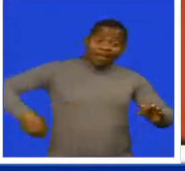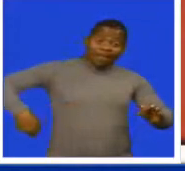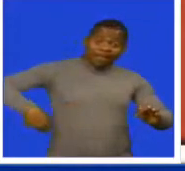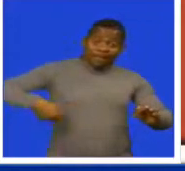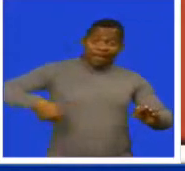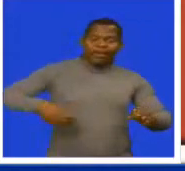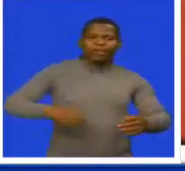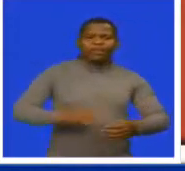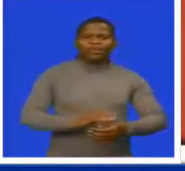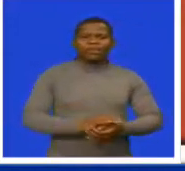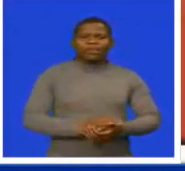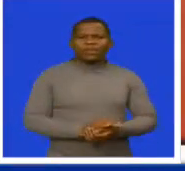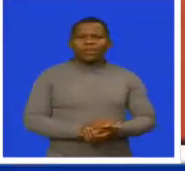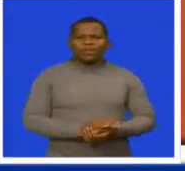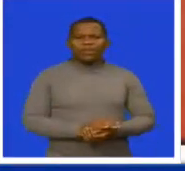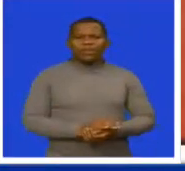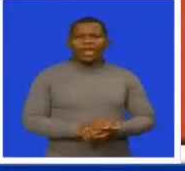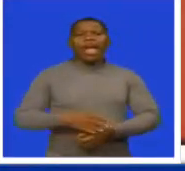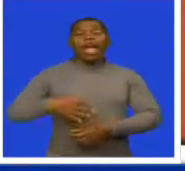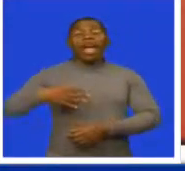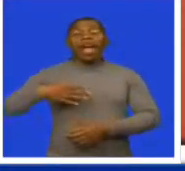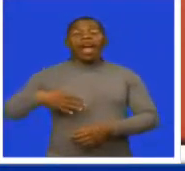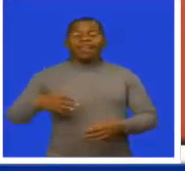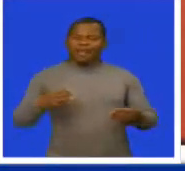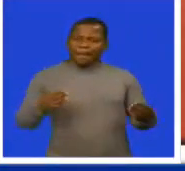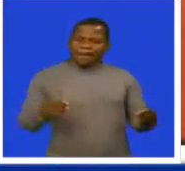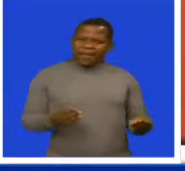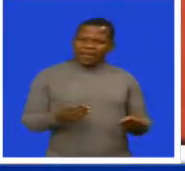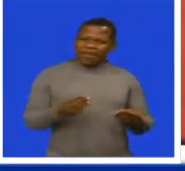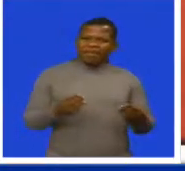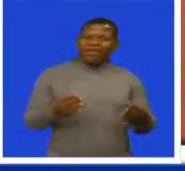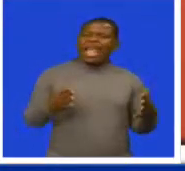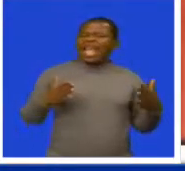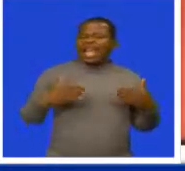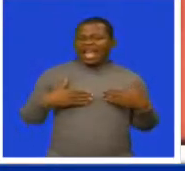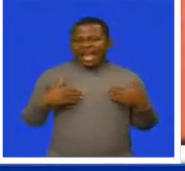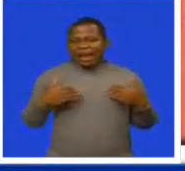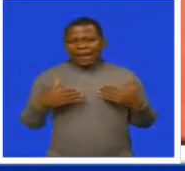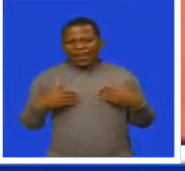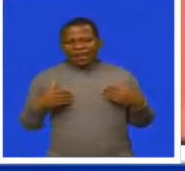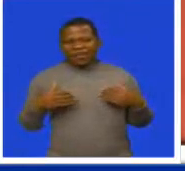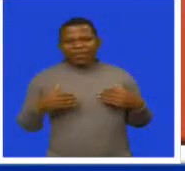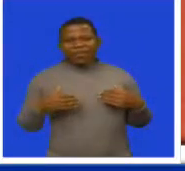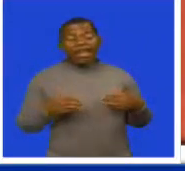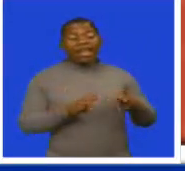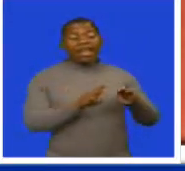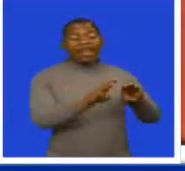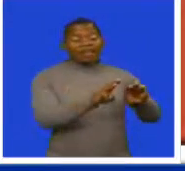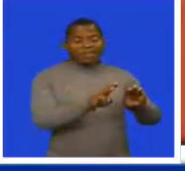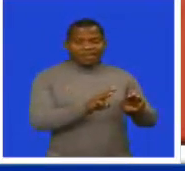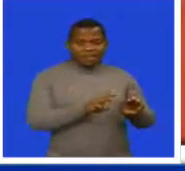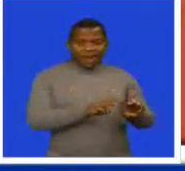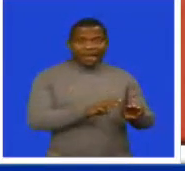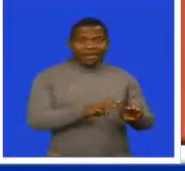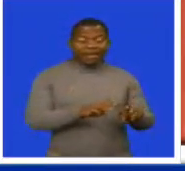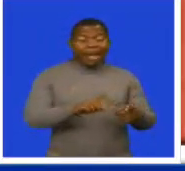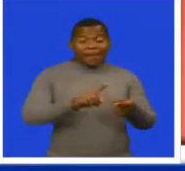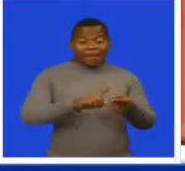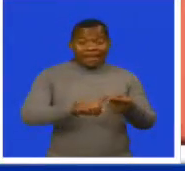certain venues ngale quality yematafula siku process eku addressa